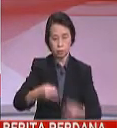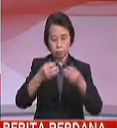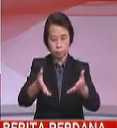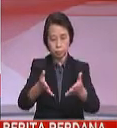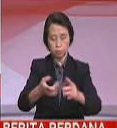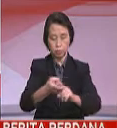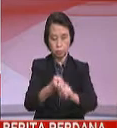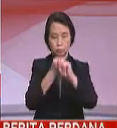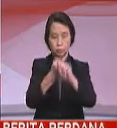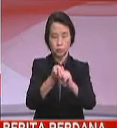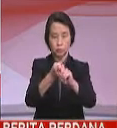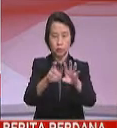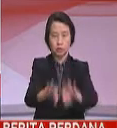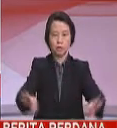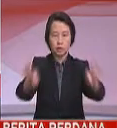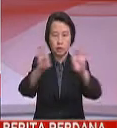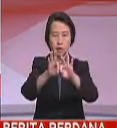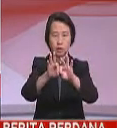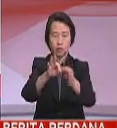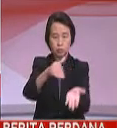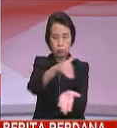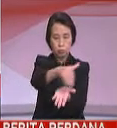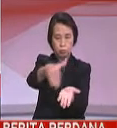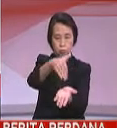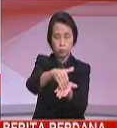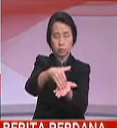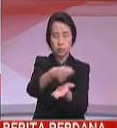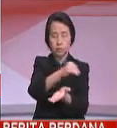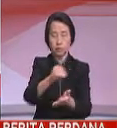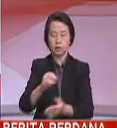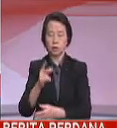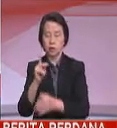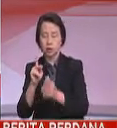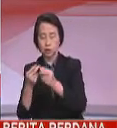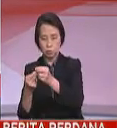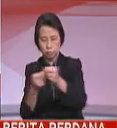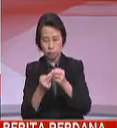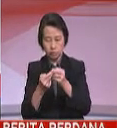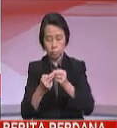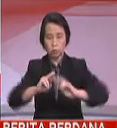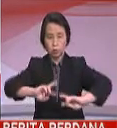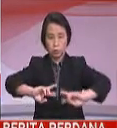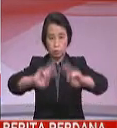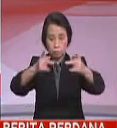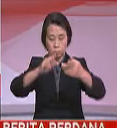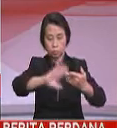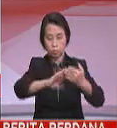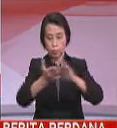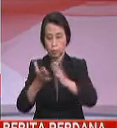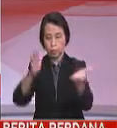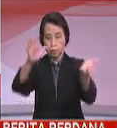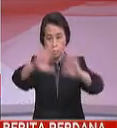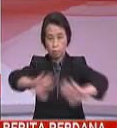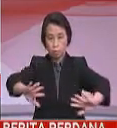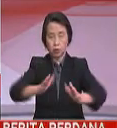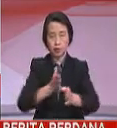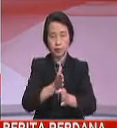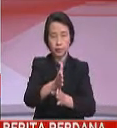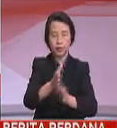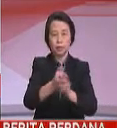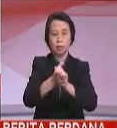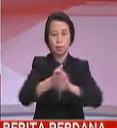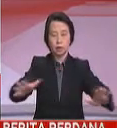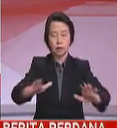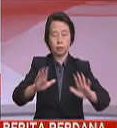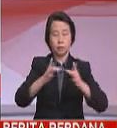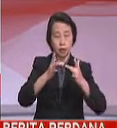dalam memperkukuh kepentingan pemusatan dan kesatuan dalam usaha membangunkan komuniti ASEAN dalam bidang keselamatan